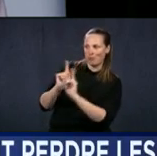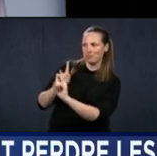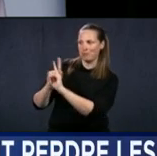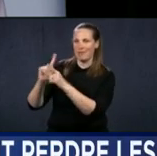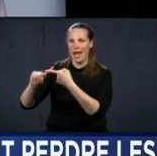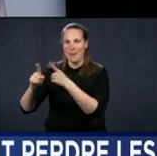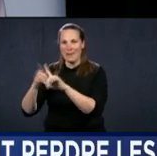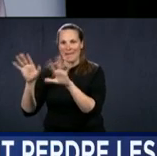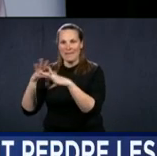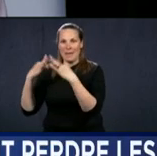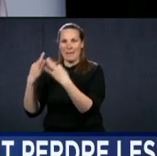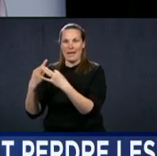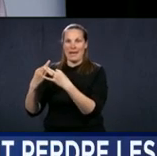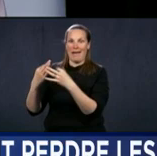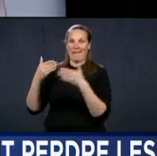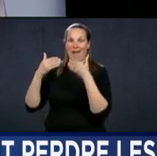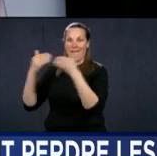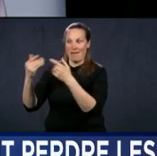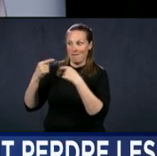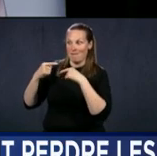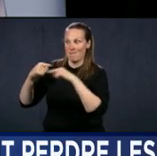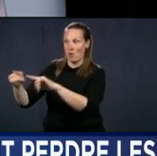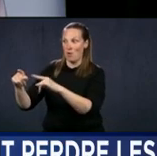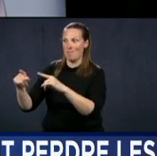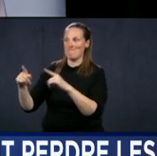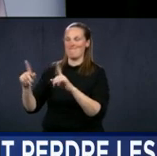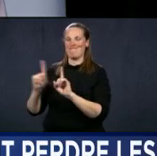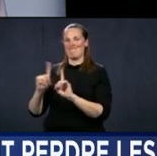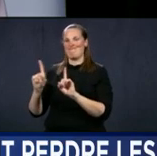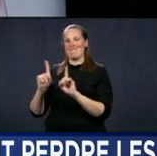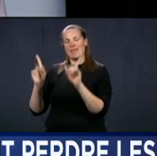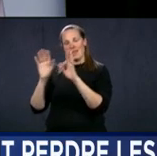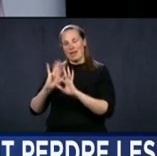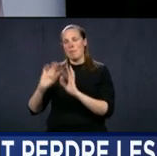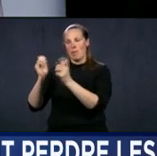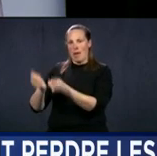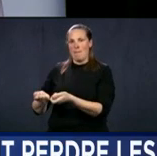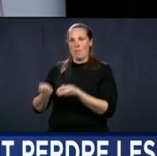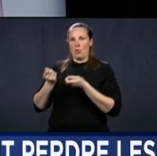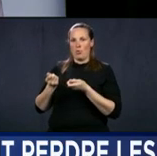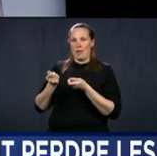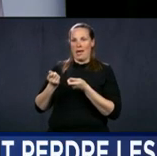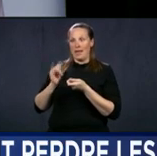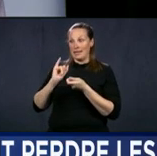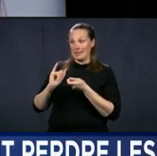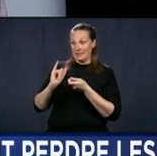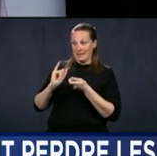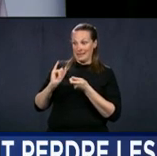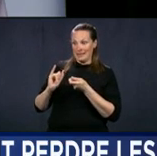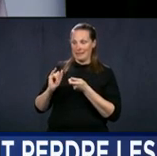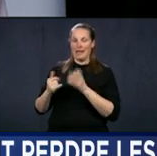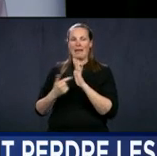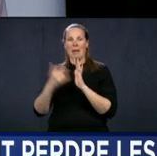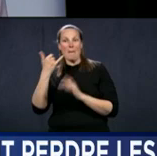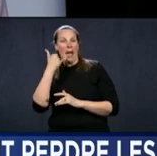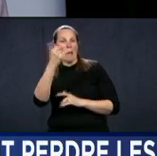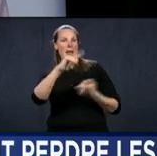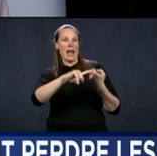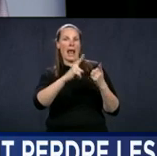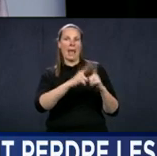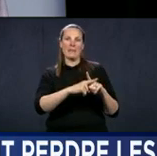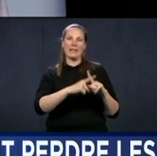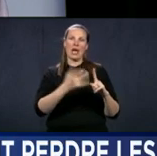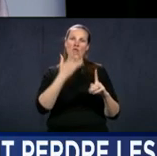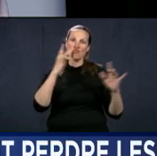peut-être un peu trop vite et pourraient amener d'autres gens à même succomber à cette tentation. Donc, de grâce, évitez